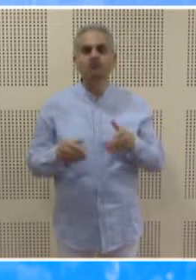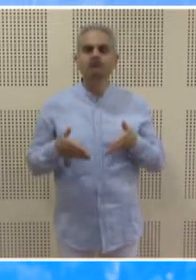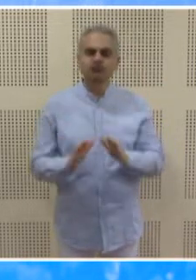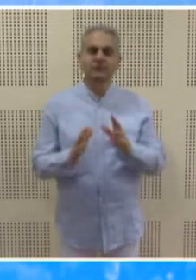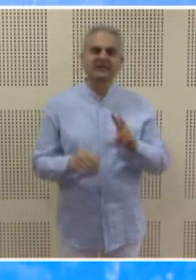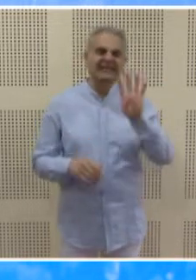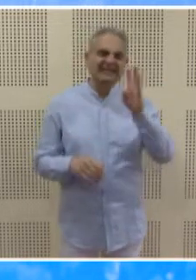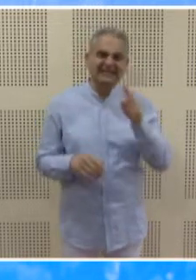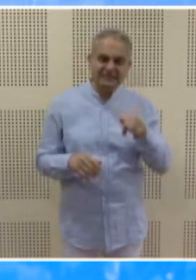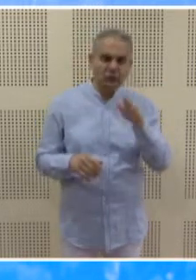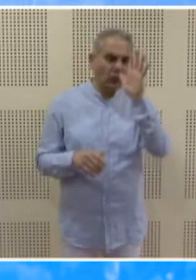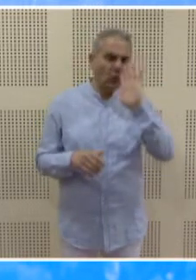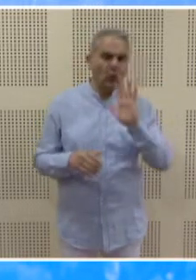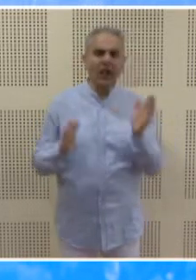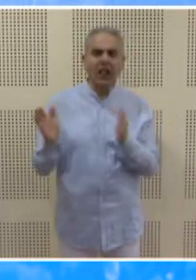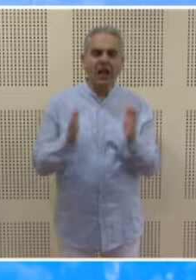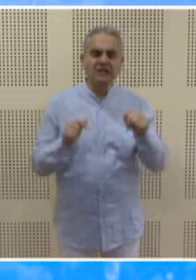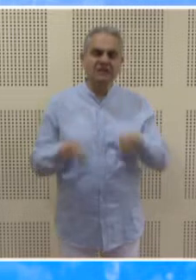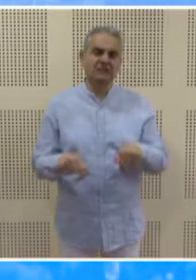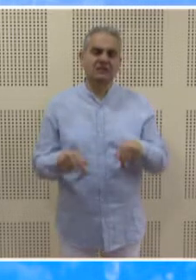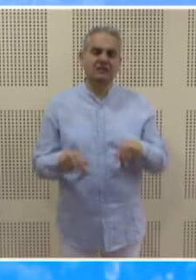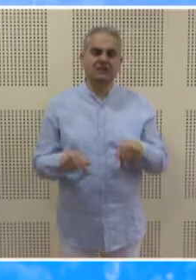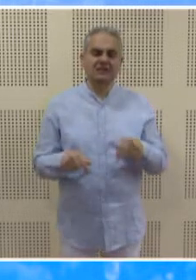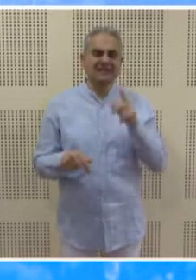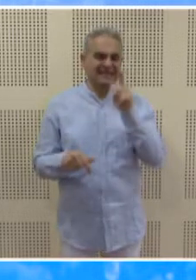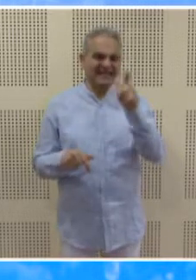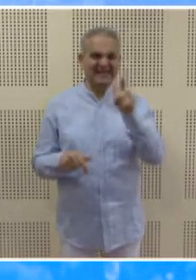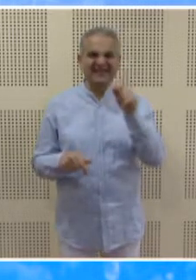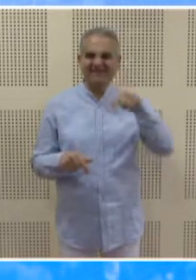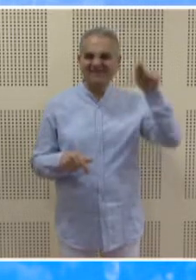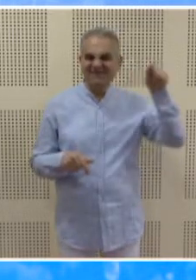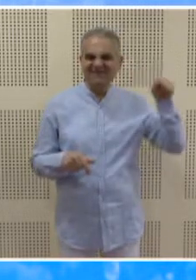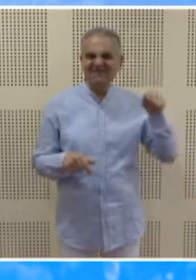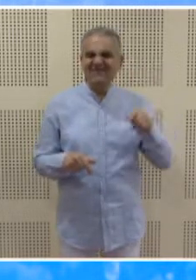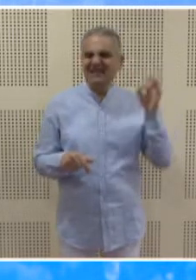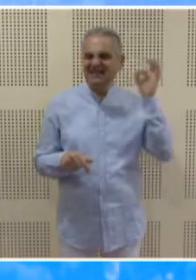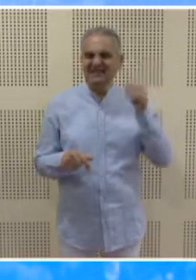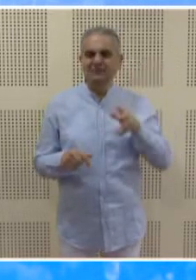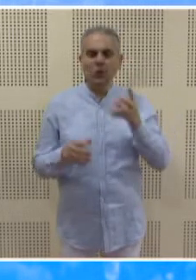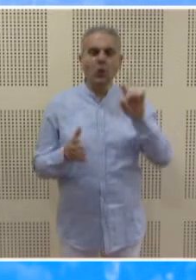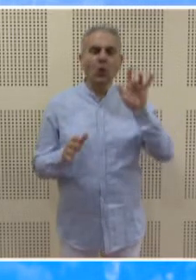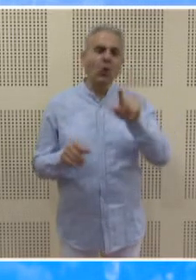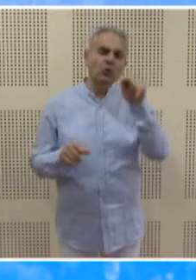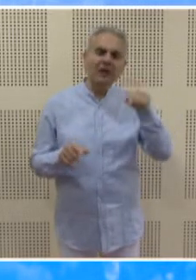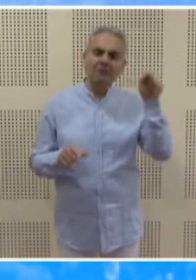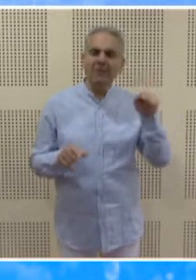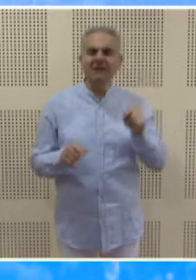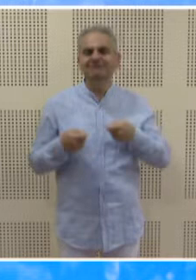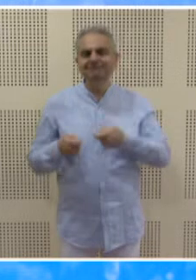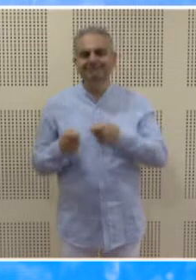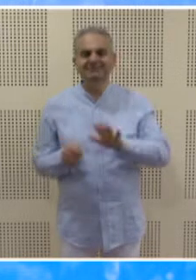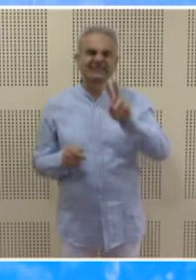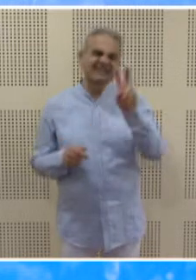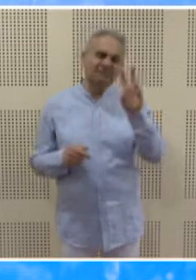Tıbbi olarak 500 ile 4000 Hz arası ses frekanslarında saf ses işitme şiği ortalamasının yetişkinlerde